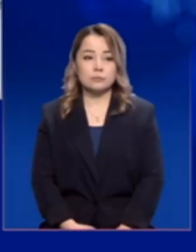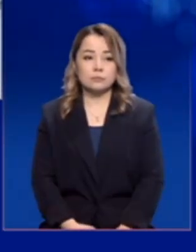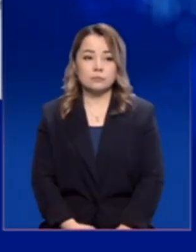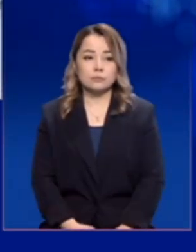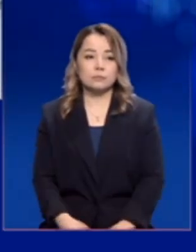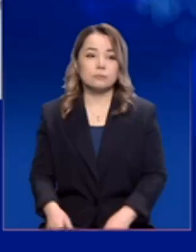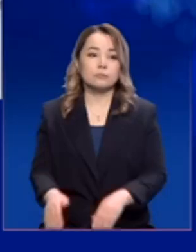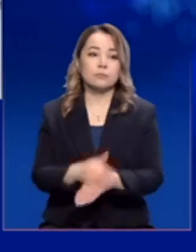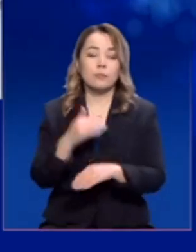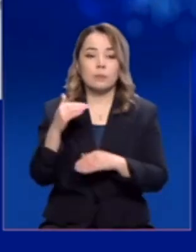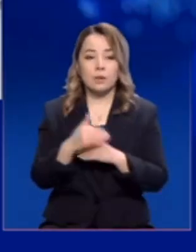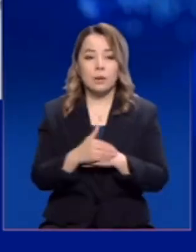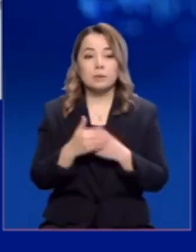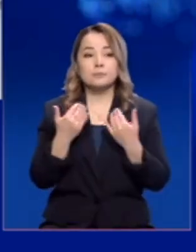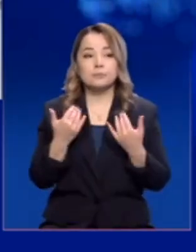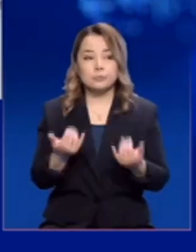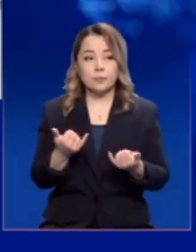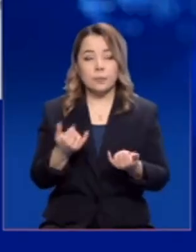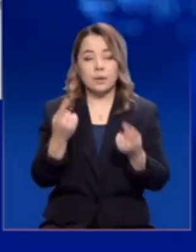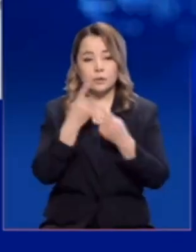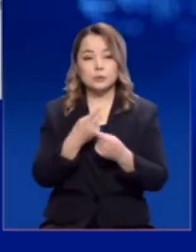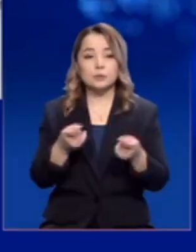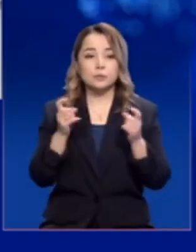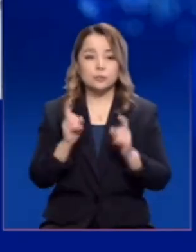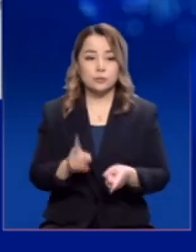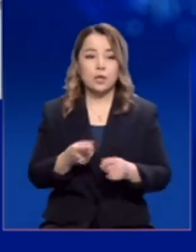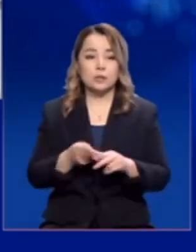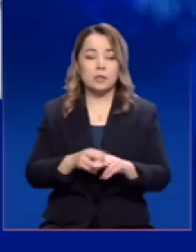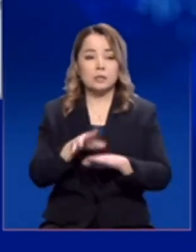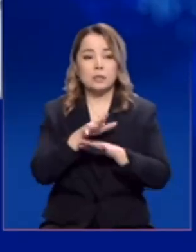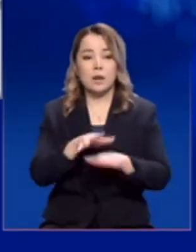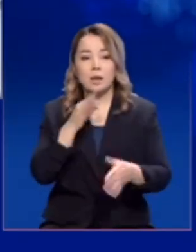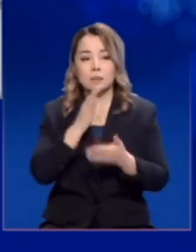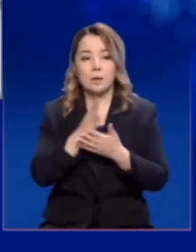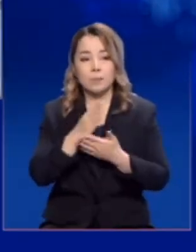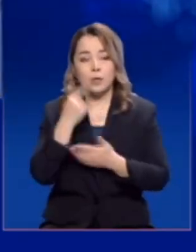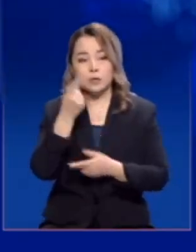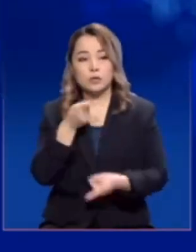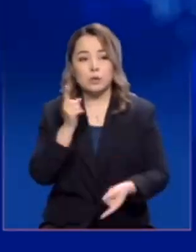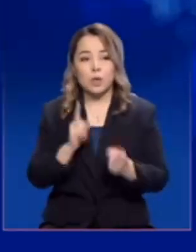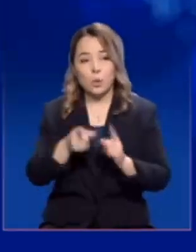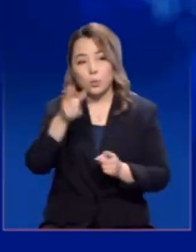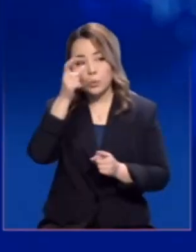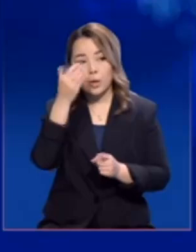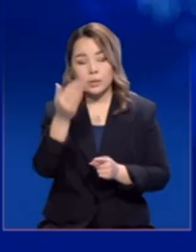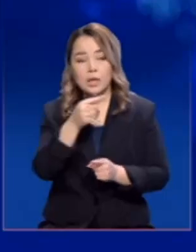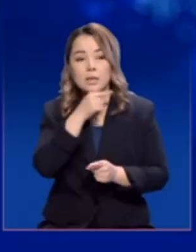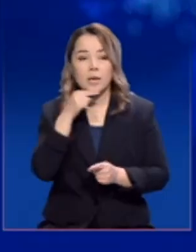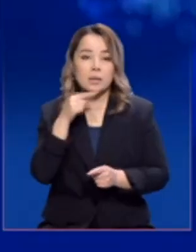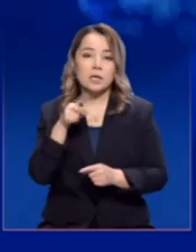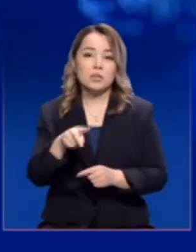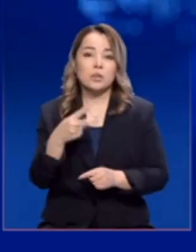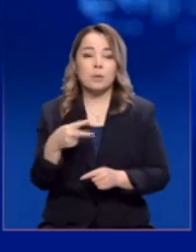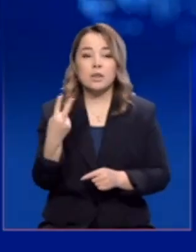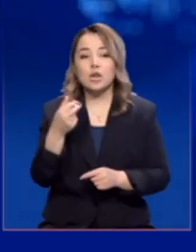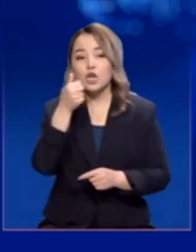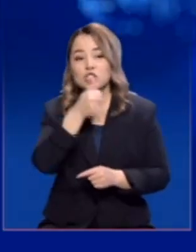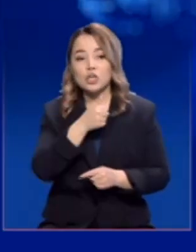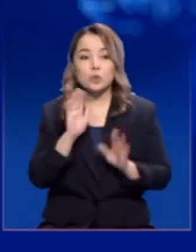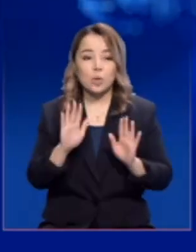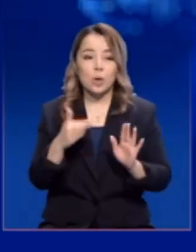Кеш жарық, Альбина. Ресми Анкара бұл ақпараттардың барлығын жоққа шығарып отыр. Ресми ақпаратқа сай, Түркия Ресейге 2022 жылы тек